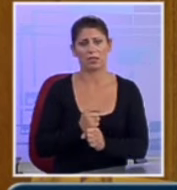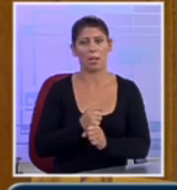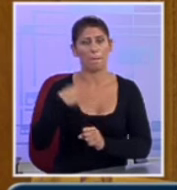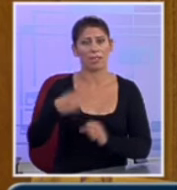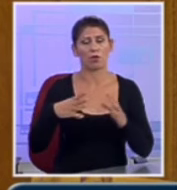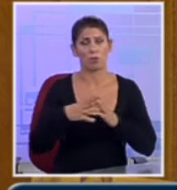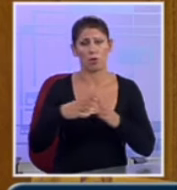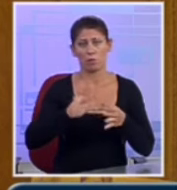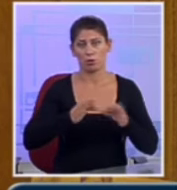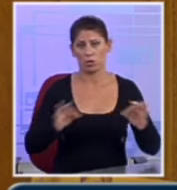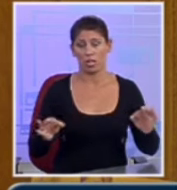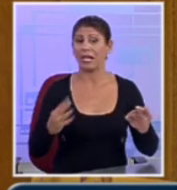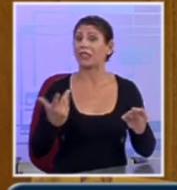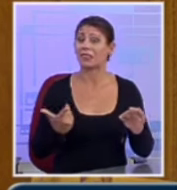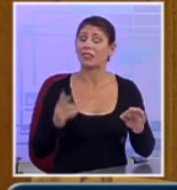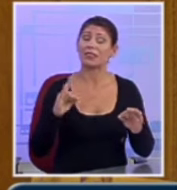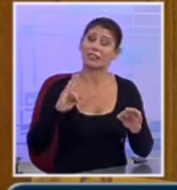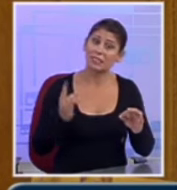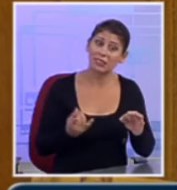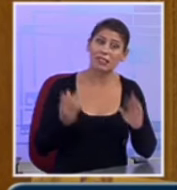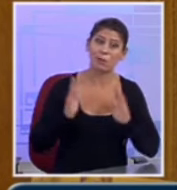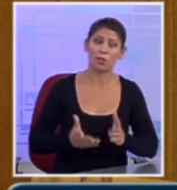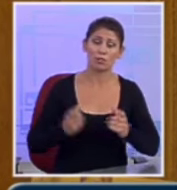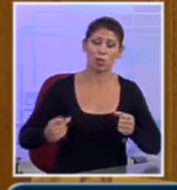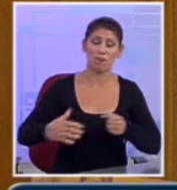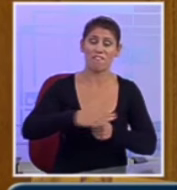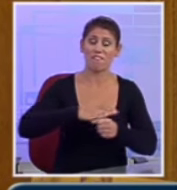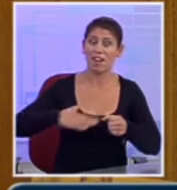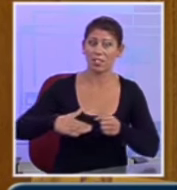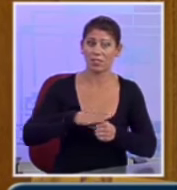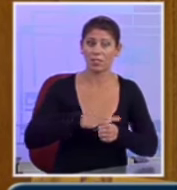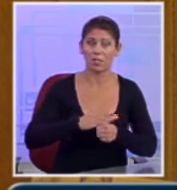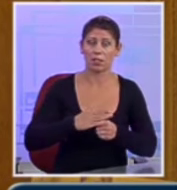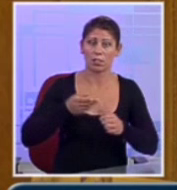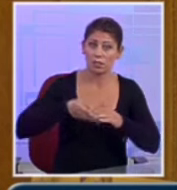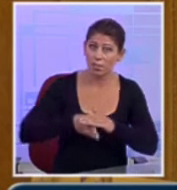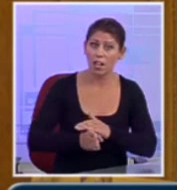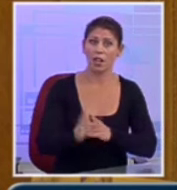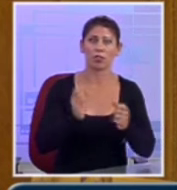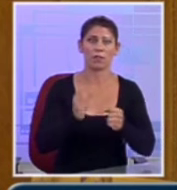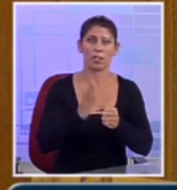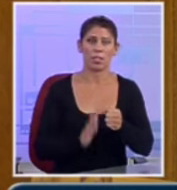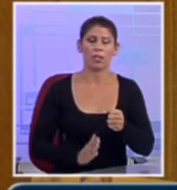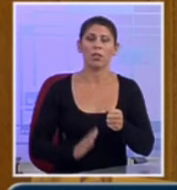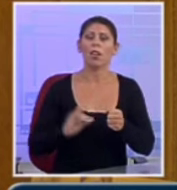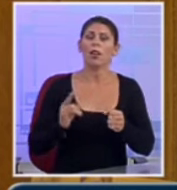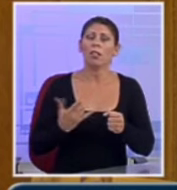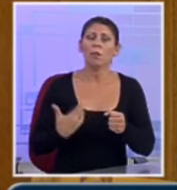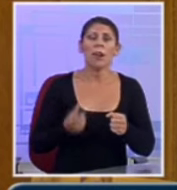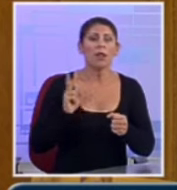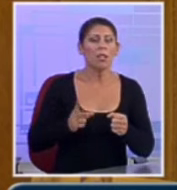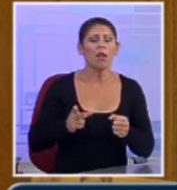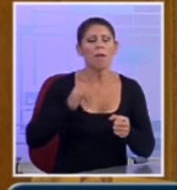ιστορίας. Διότι είτε θα μπορέσουμε να βάλουμε τις βάσεις για την έξοδο από την κρίση, είτε υπάρχει κίνδυνος